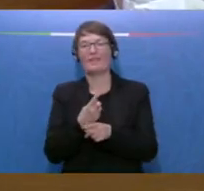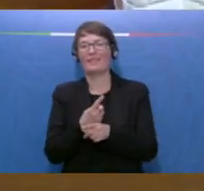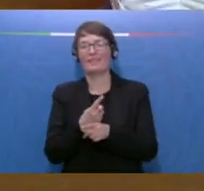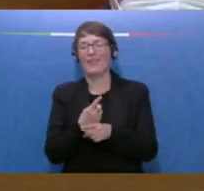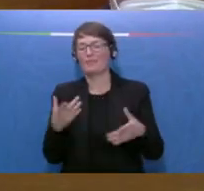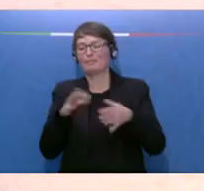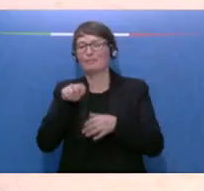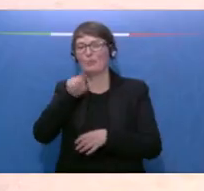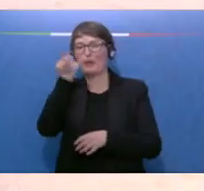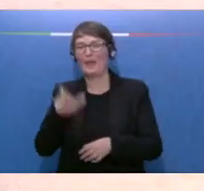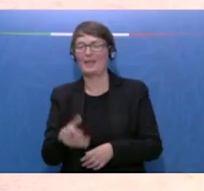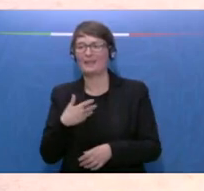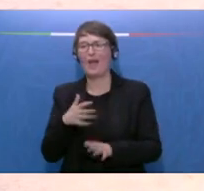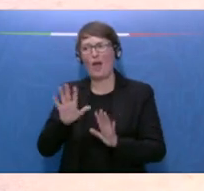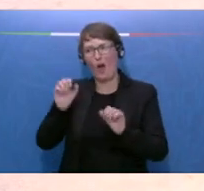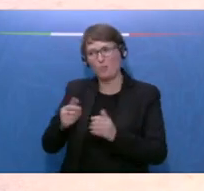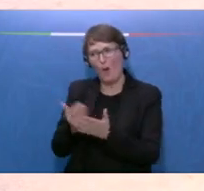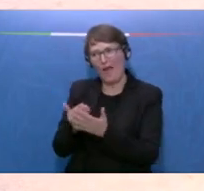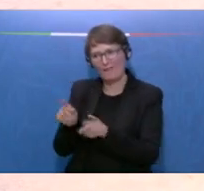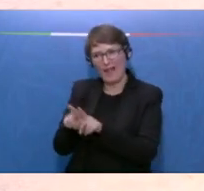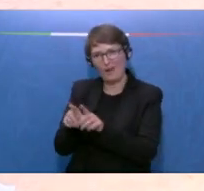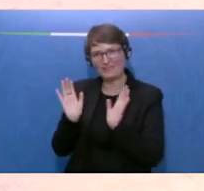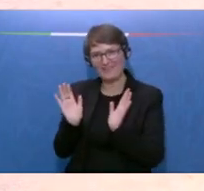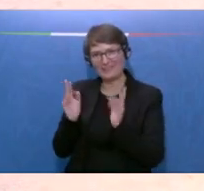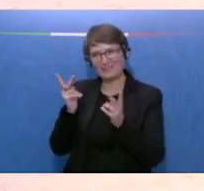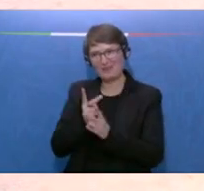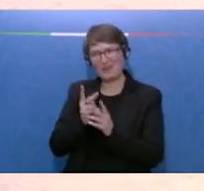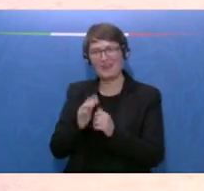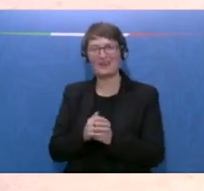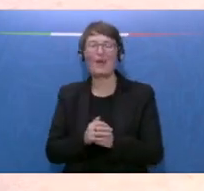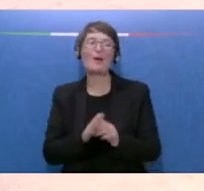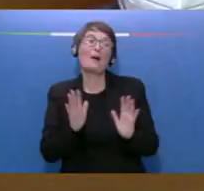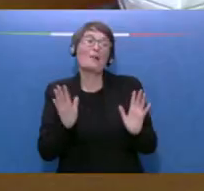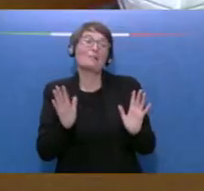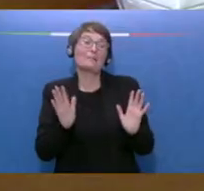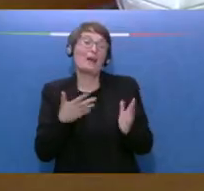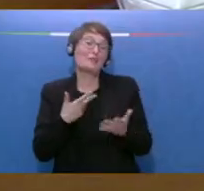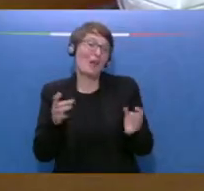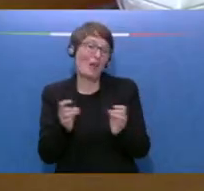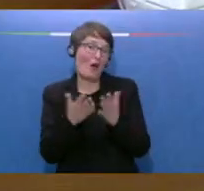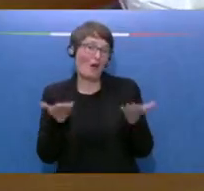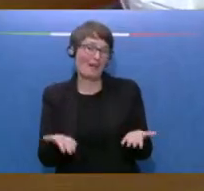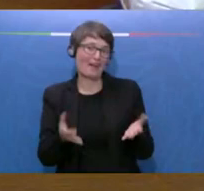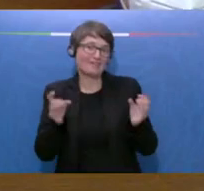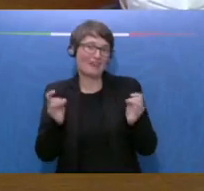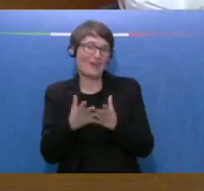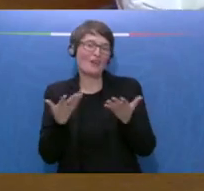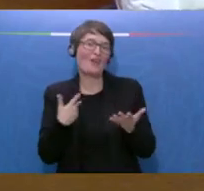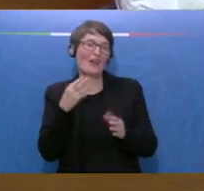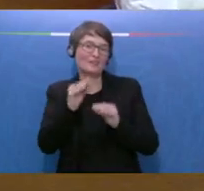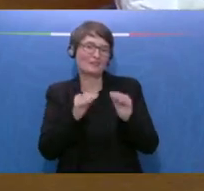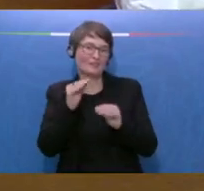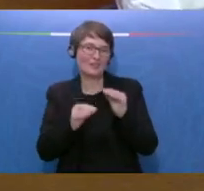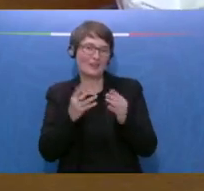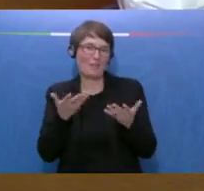non è inevitabile evitabilissimo era diciamo che abbiamo l'occasione abbiamo preso l'occasione per poterle parlare quindi